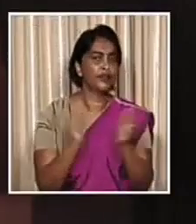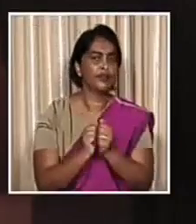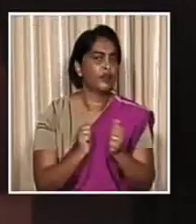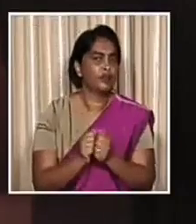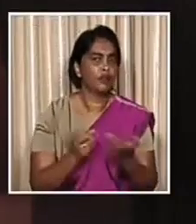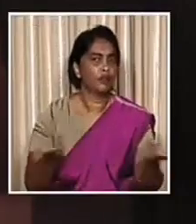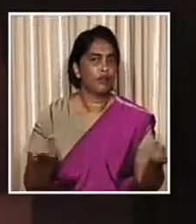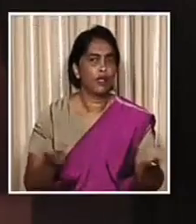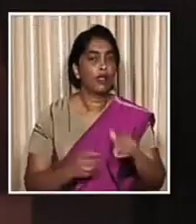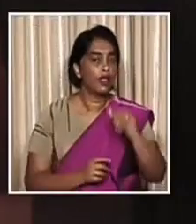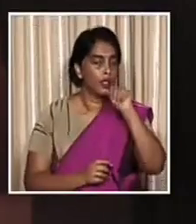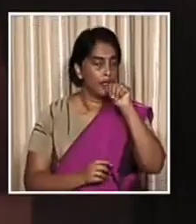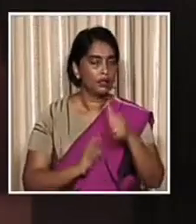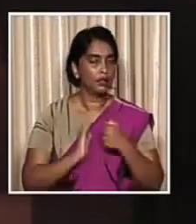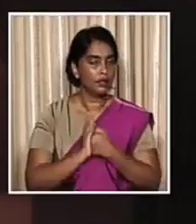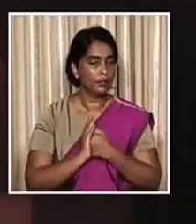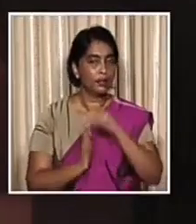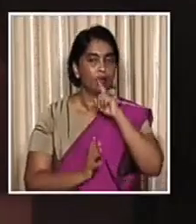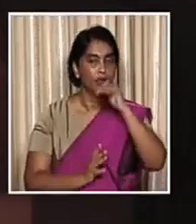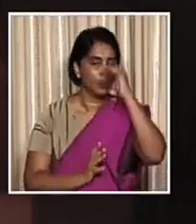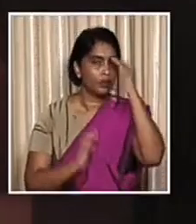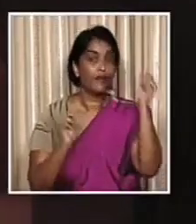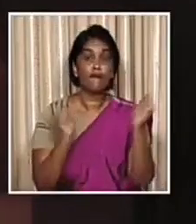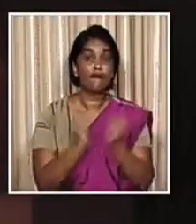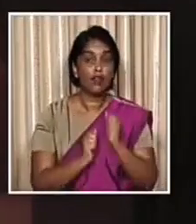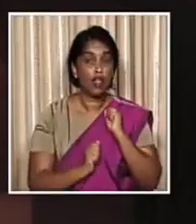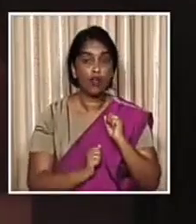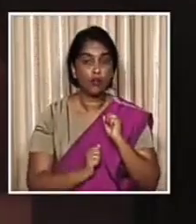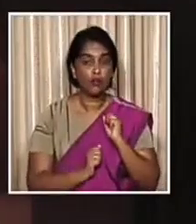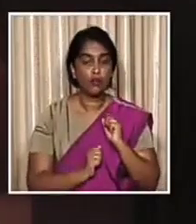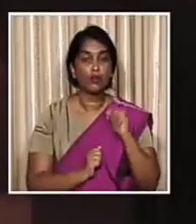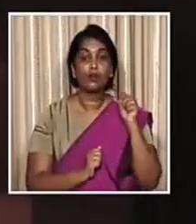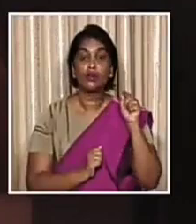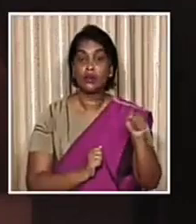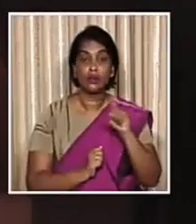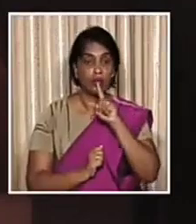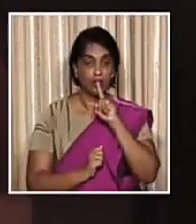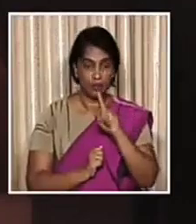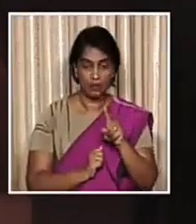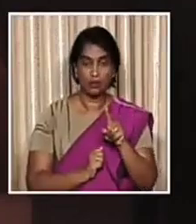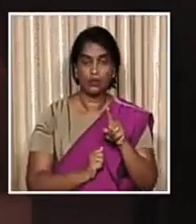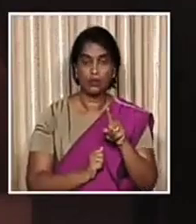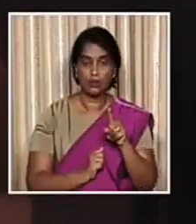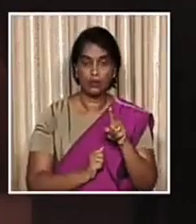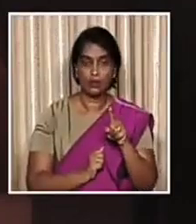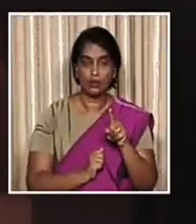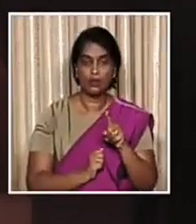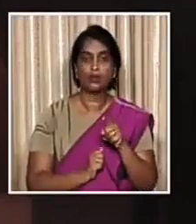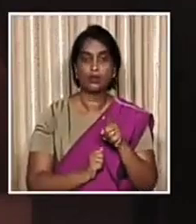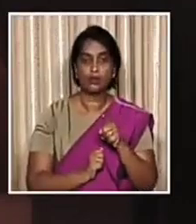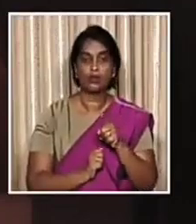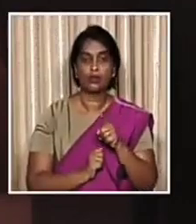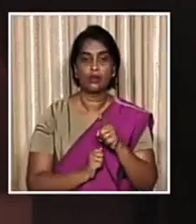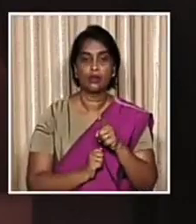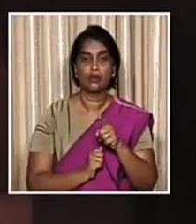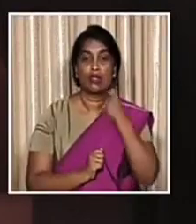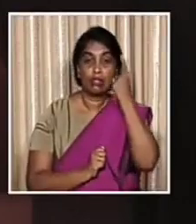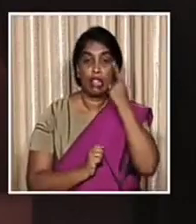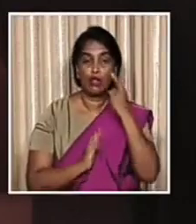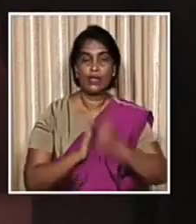சில்வா ஆகியோரை நியமிக்குமாறு அதிபர் பிரதமர் தினேஷ் குணவர்தனவிற்கு சுசில் பிரேமச்சந்திரனிற்கும் பணிப்புரை